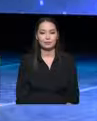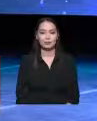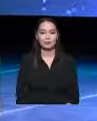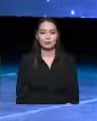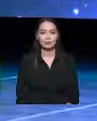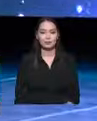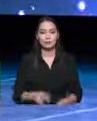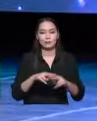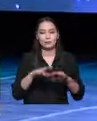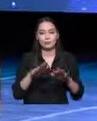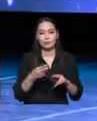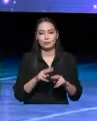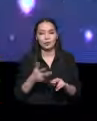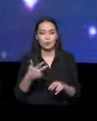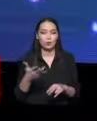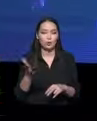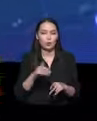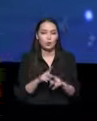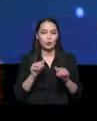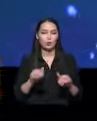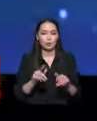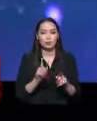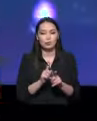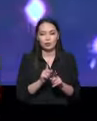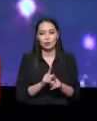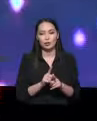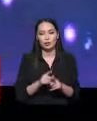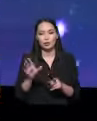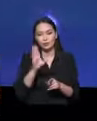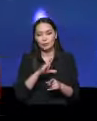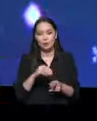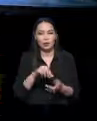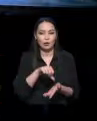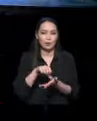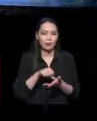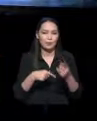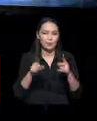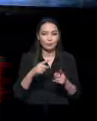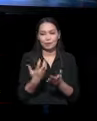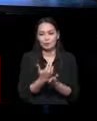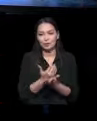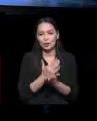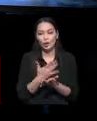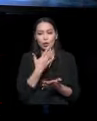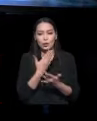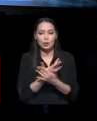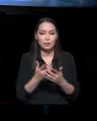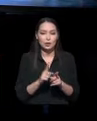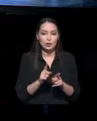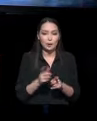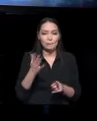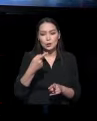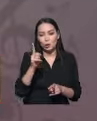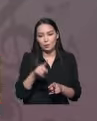Фестивальде елорданың 30-ға жуық колледжінен 700 өнерпаз бақ сынады. Оза шапқандар вокал, би өнері, ұлттық аспаптар секілді 7 номинация бойынша